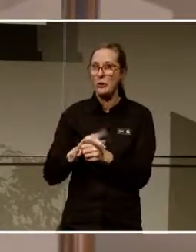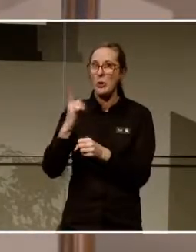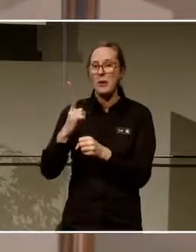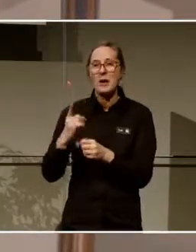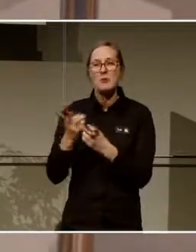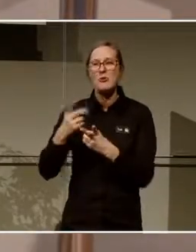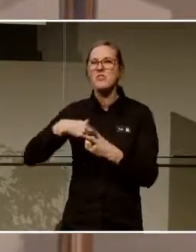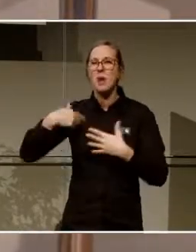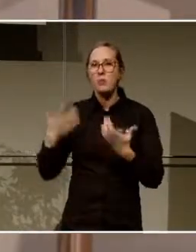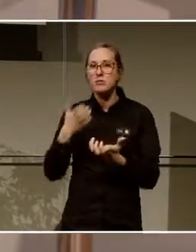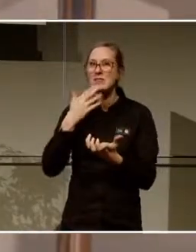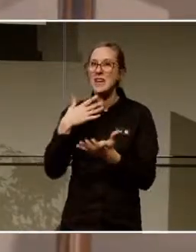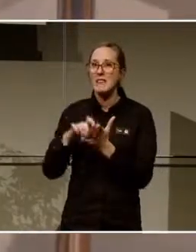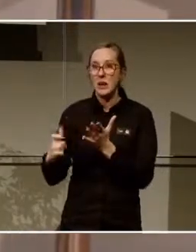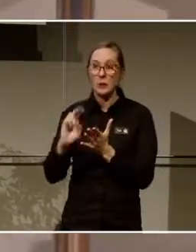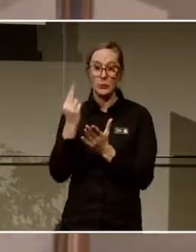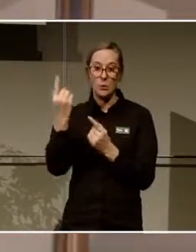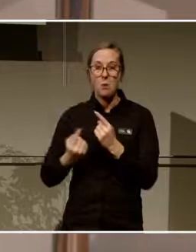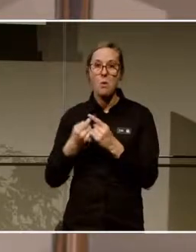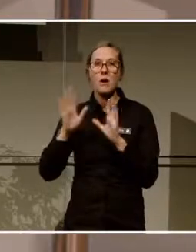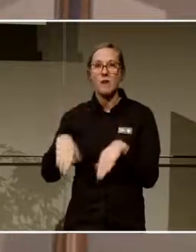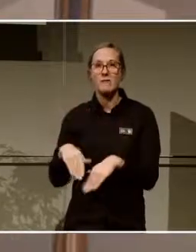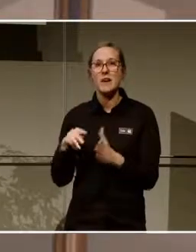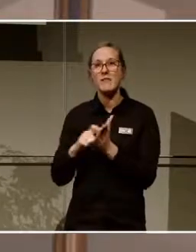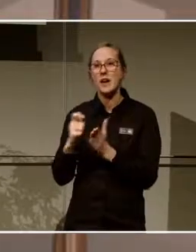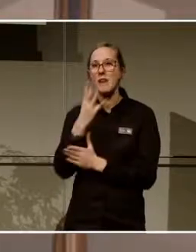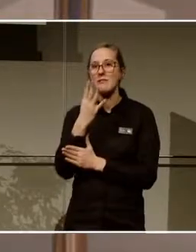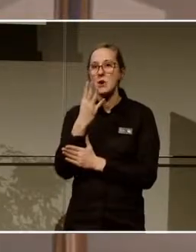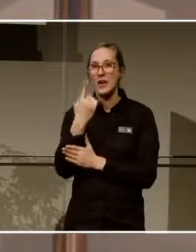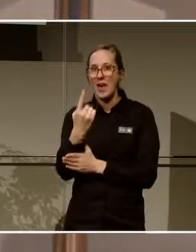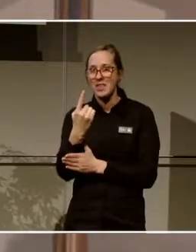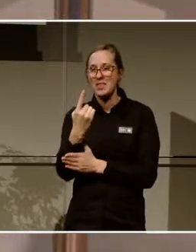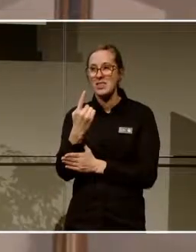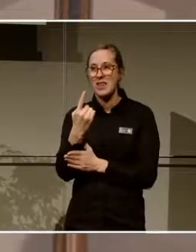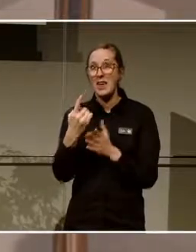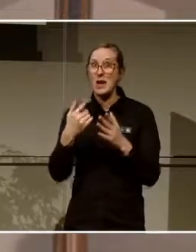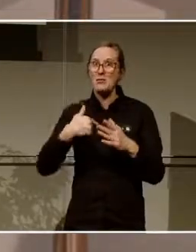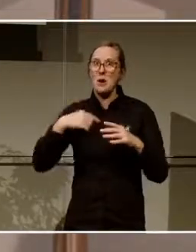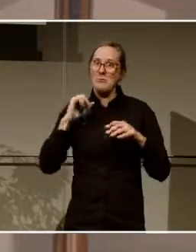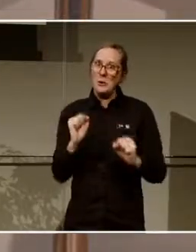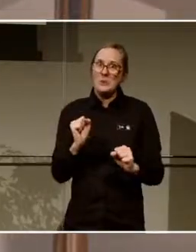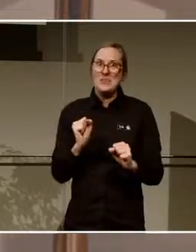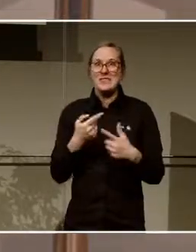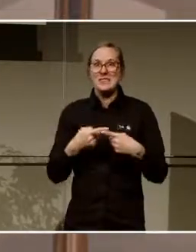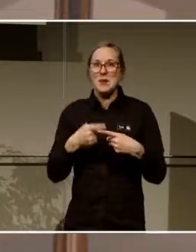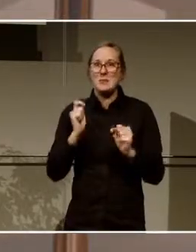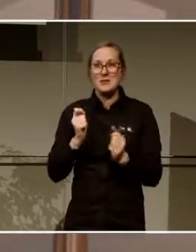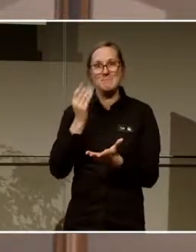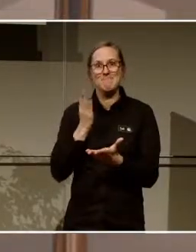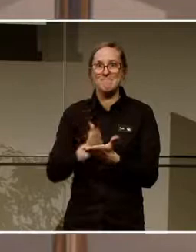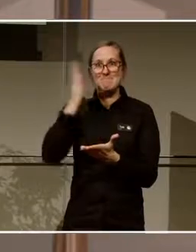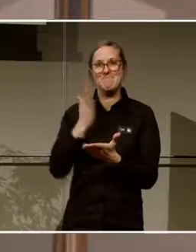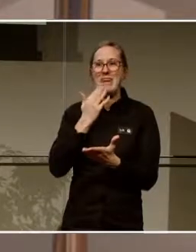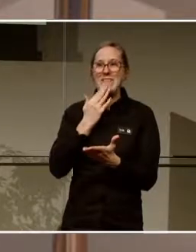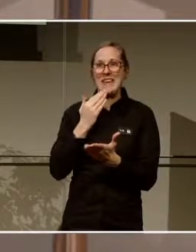vecka det blir. I år var det vecka 41. Jag måste ganska snart spika tillsammans med samverkansledningen när det